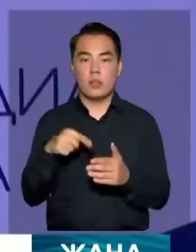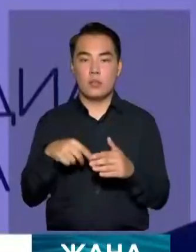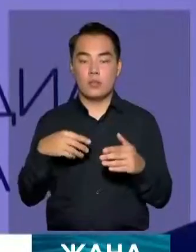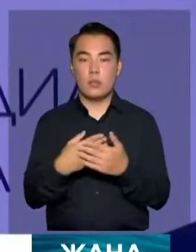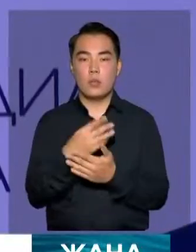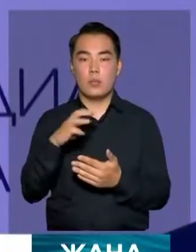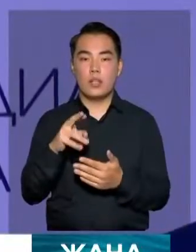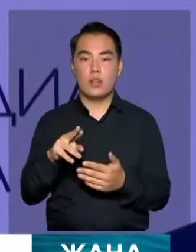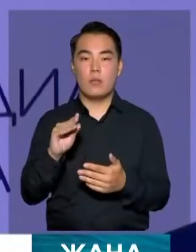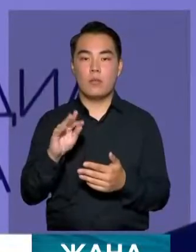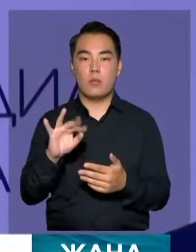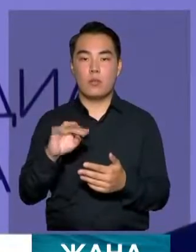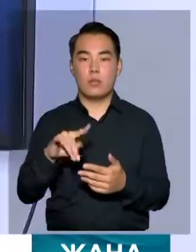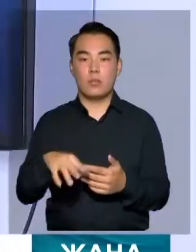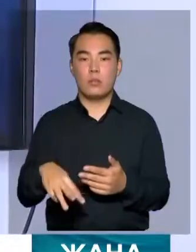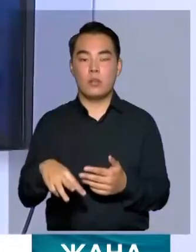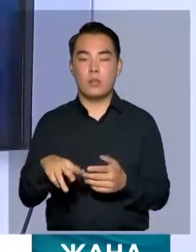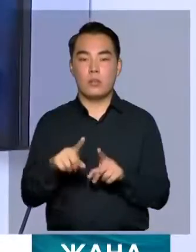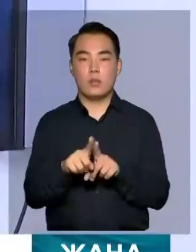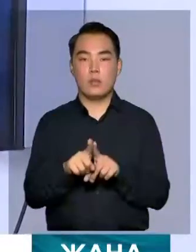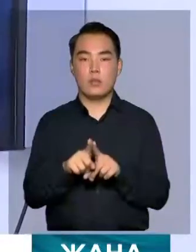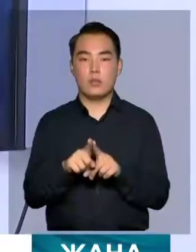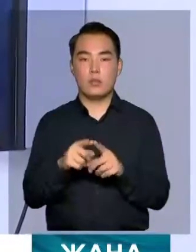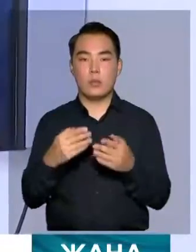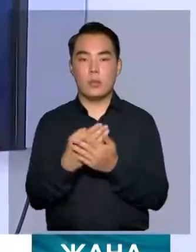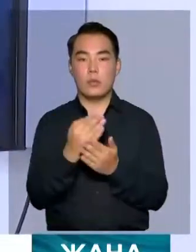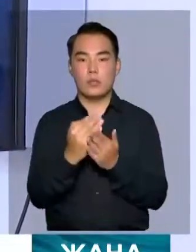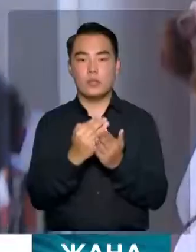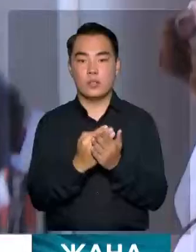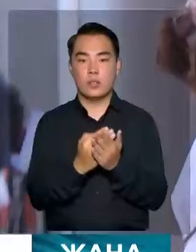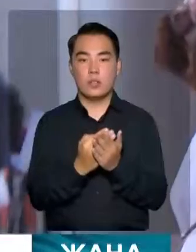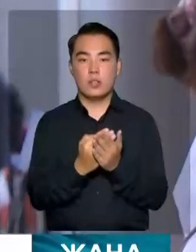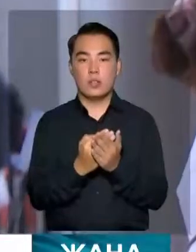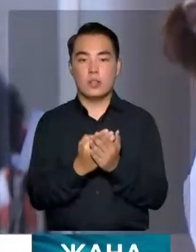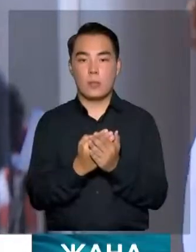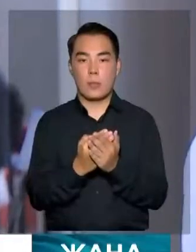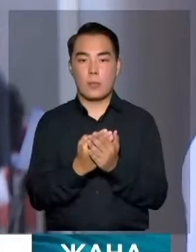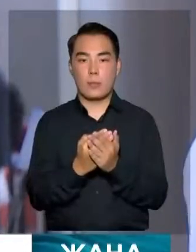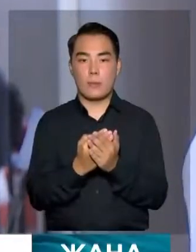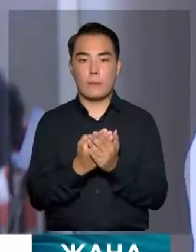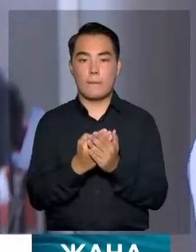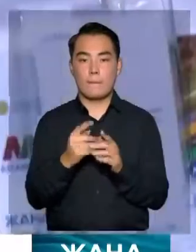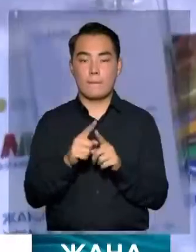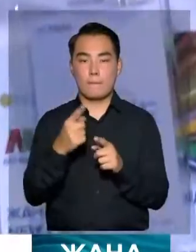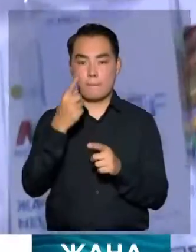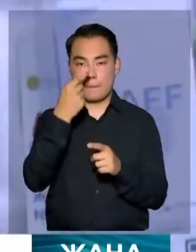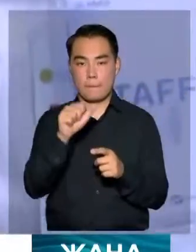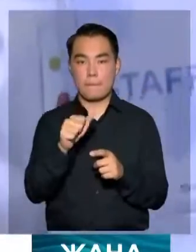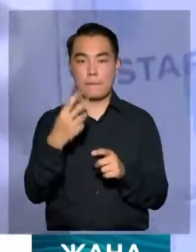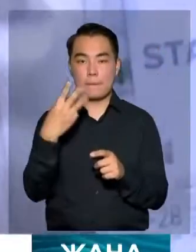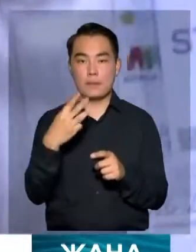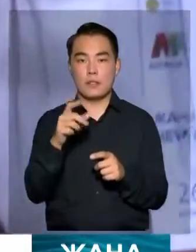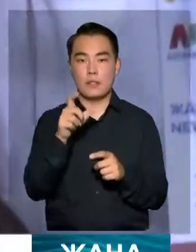жатыр. Биыл 10 елден 150-ге жуық сарапшылар мен ақпарат саласының мамандары қатысуда. Апталық барысында 30-дан астам